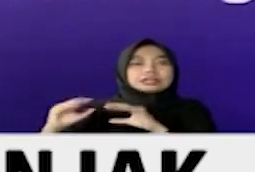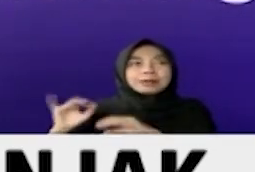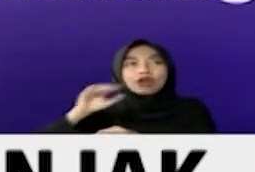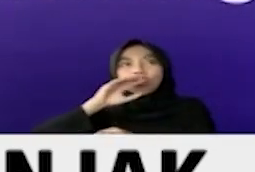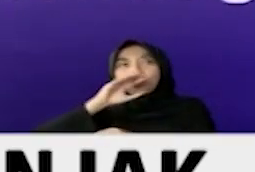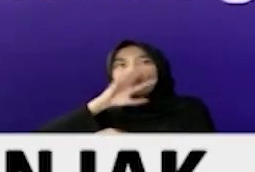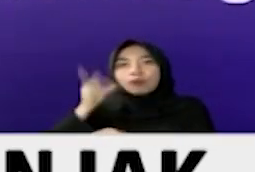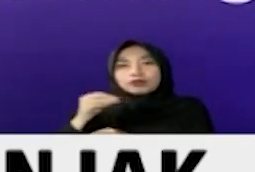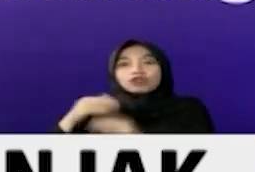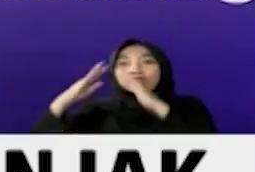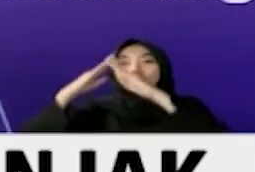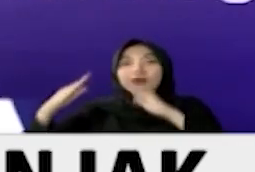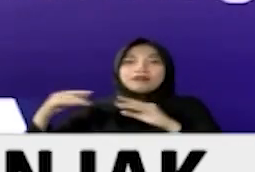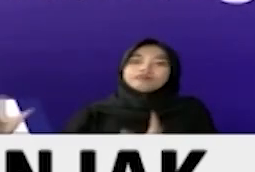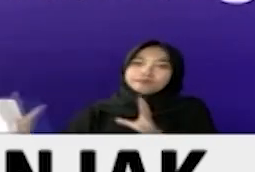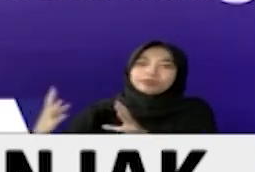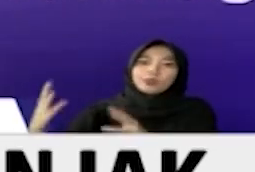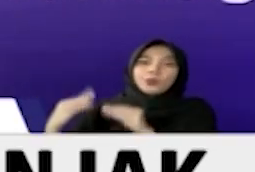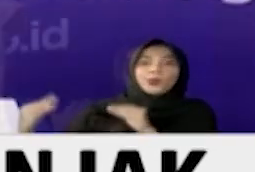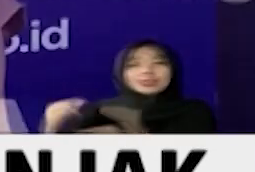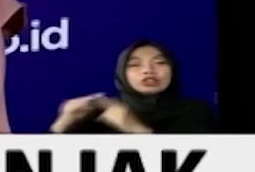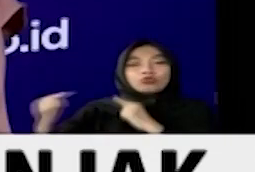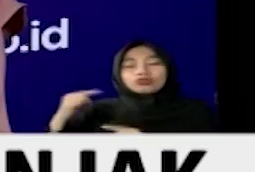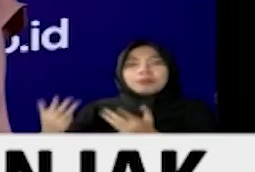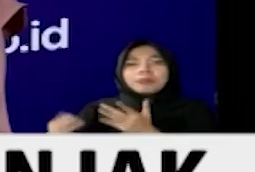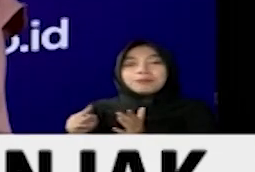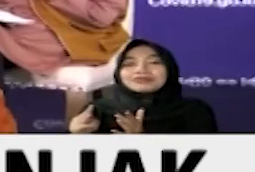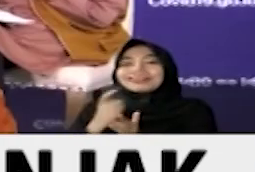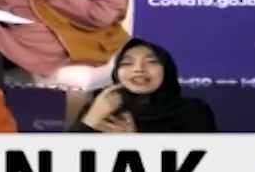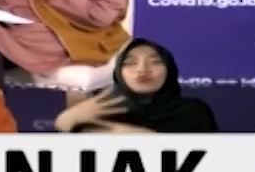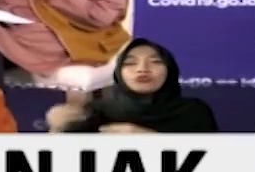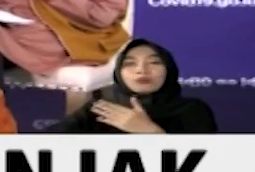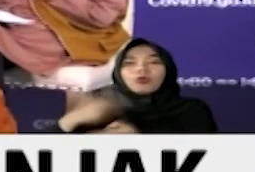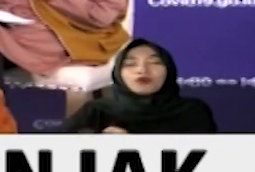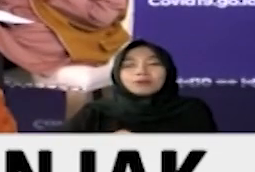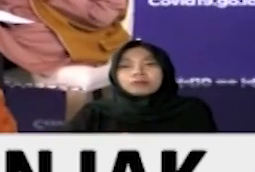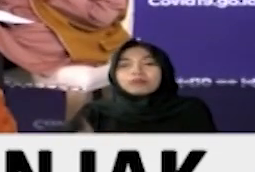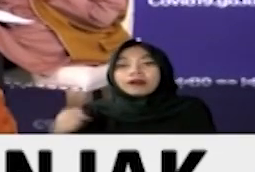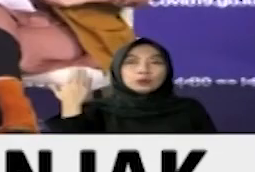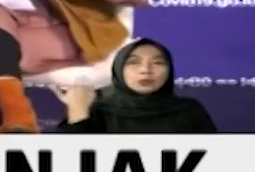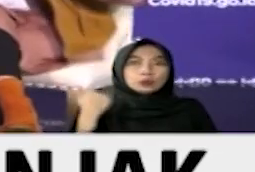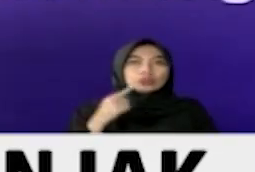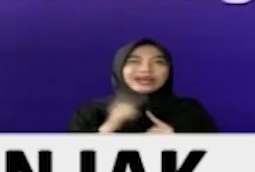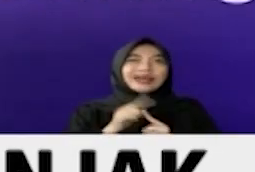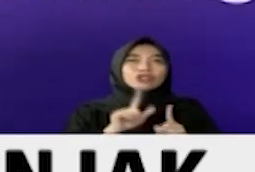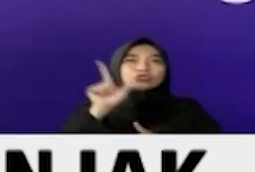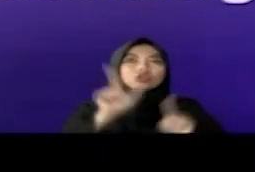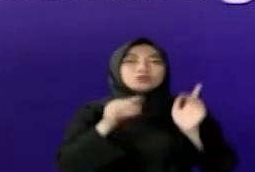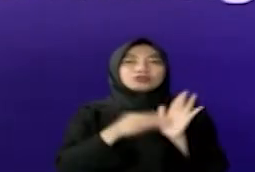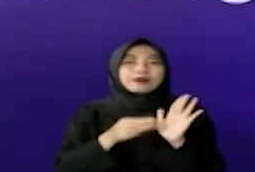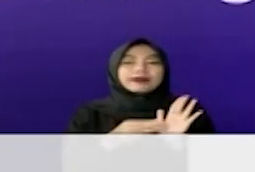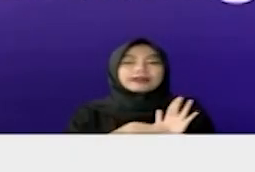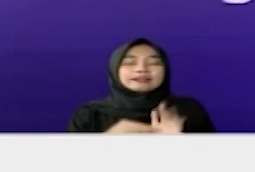COVID-19. Warga yang tidak percaya menganggap bahwa pandemi COVID-19 merupakan teori konspirasi global. Saya